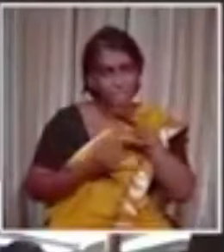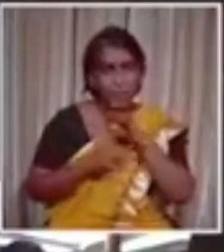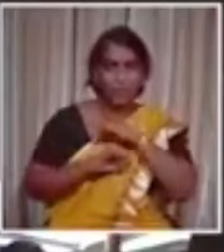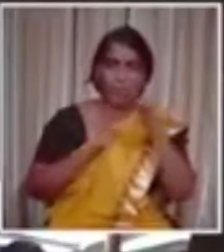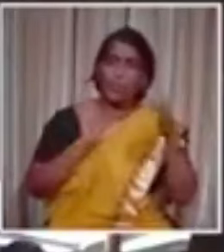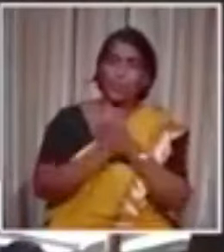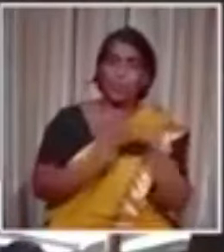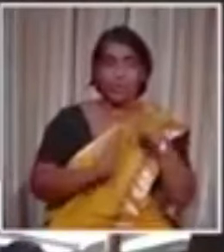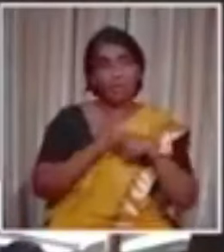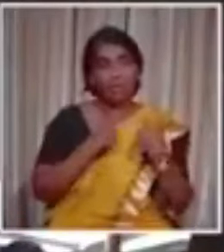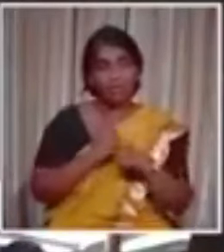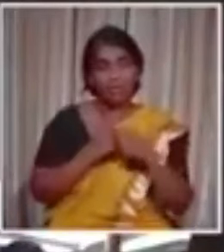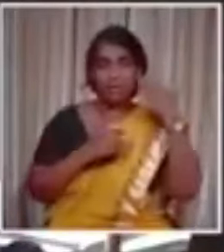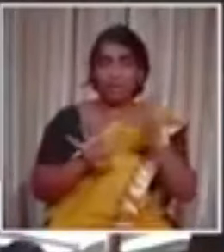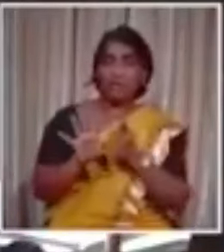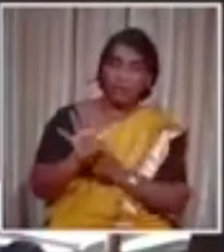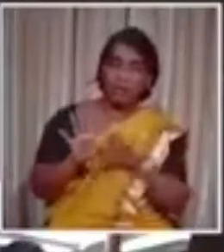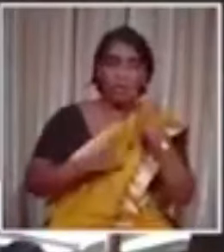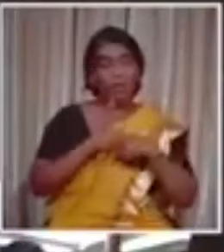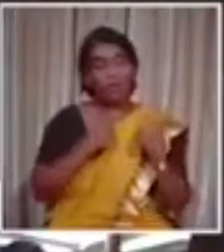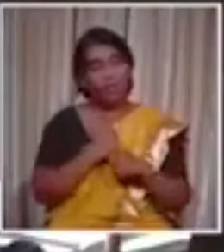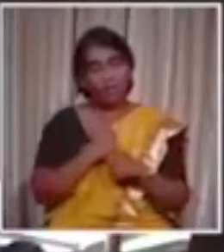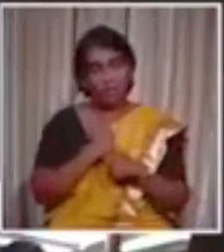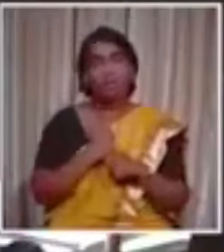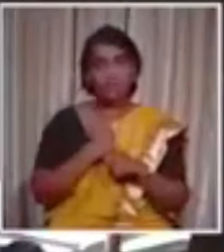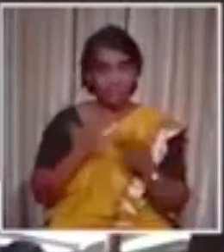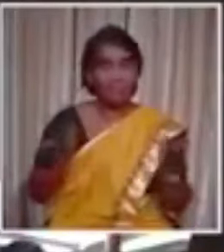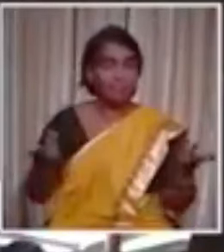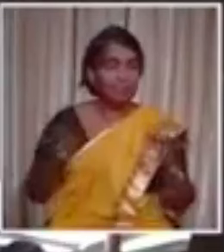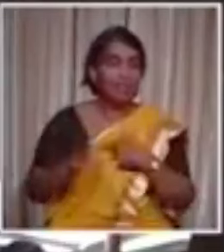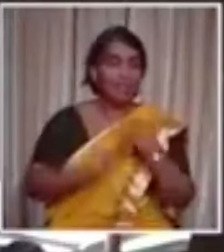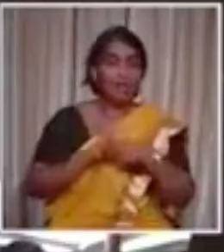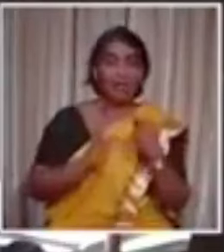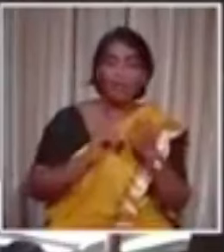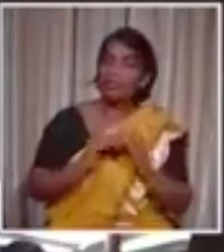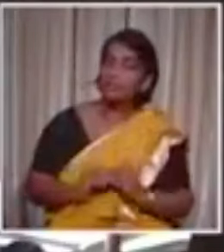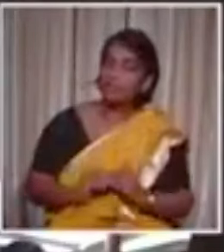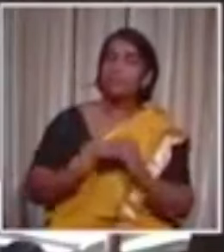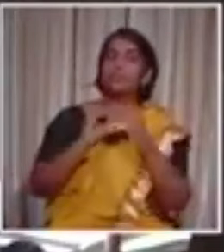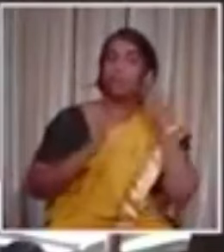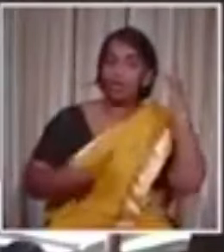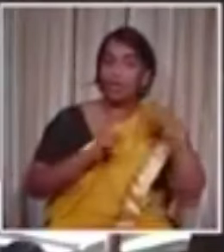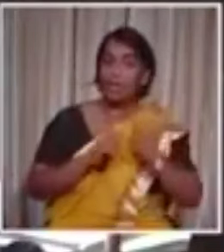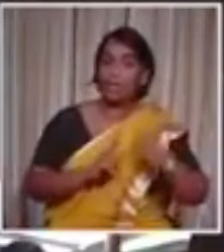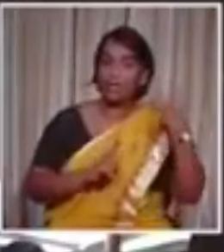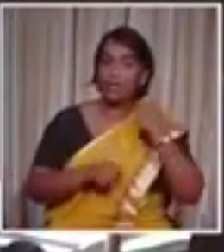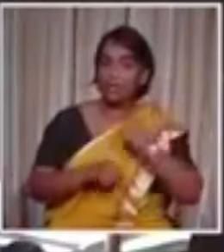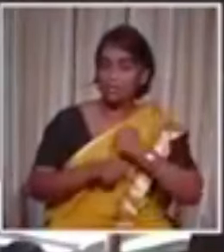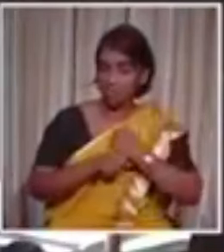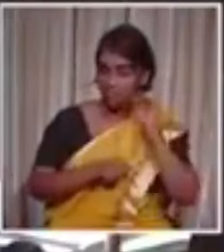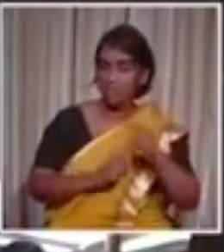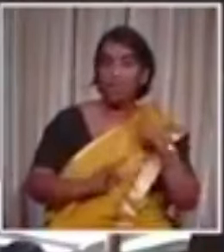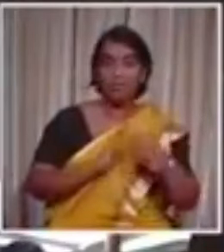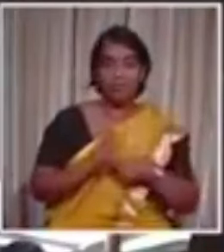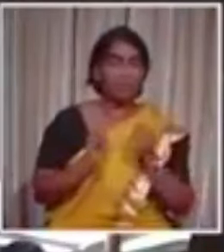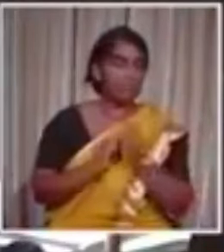එකතුලා මේ රට හදමු. අනාගත තරුණයන් වෙනුවෙන් මේ රට හදමු නේද? අපේ රටේ ආර්ථික සංවර්ධනය ගොඩනගමු. ලෝකයේ දියුණුතම රාජ්‍යයක් බවට අපේ රාජ්‍ය